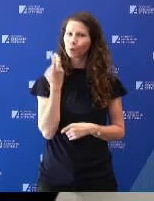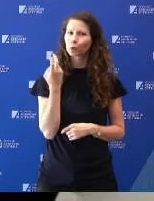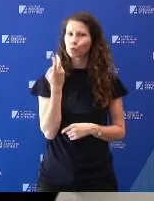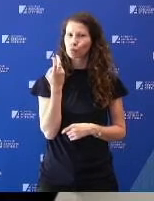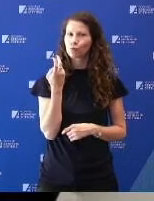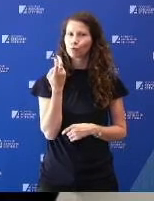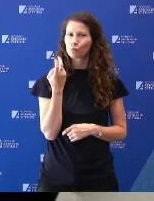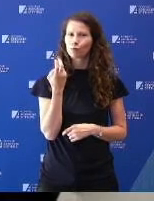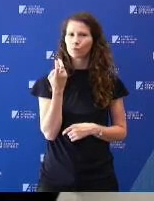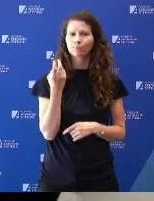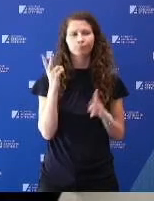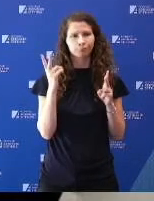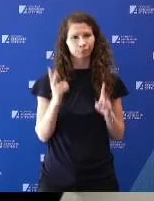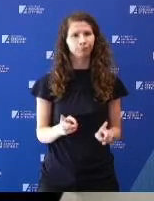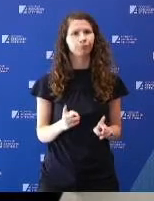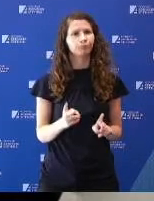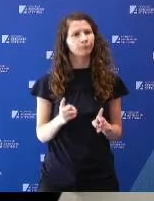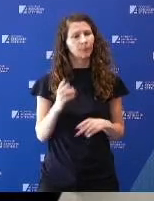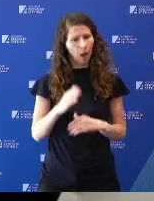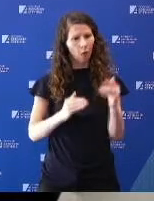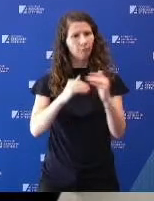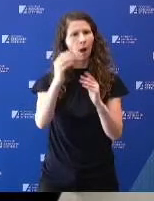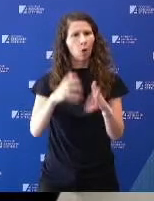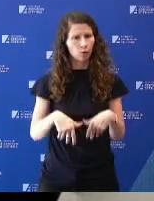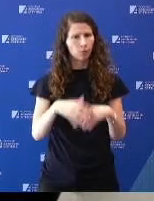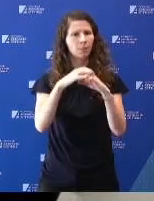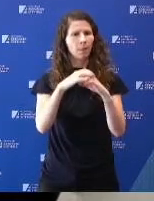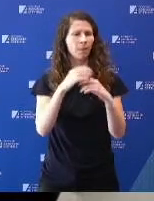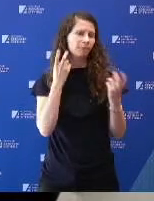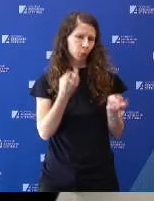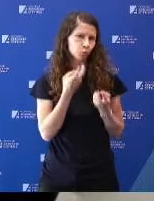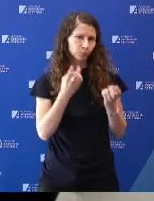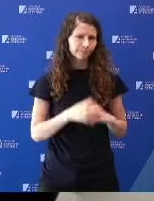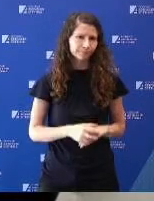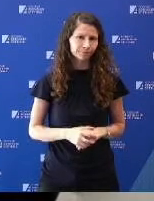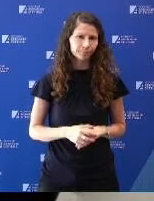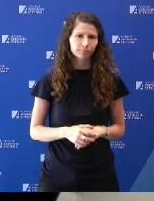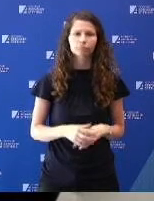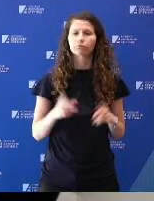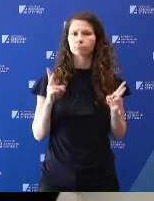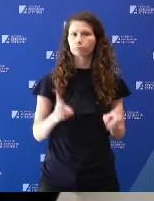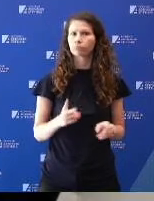einer Implementierung zu bringen. Wenn wir ein